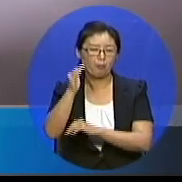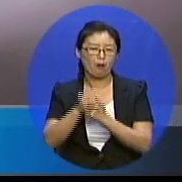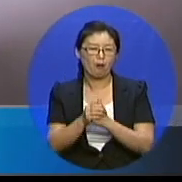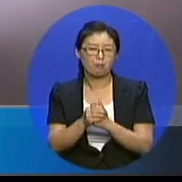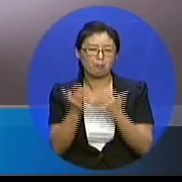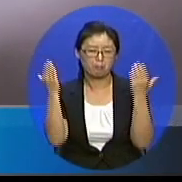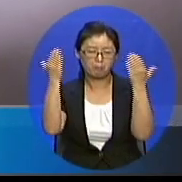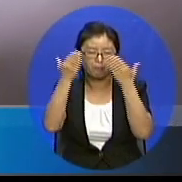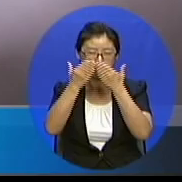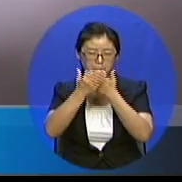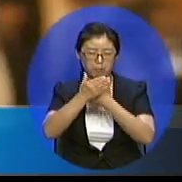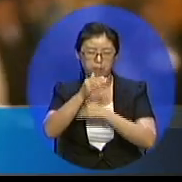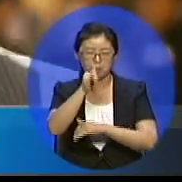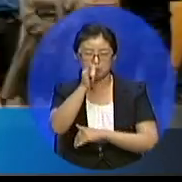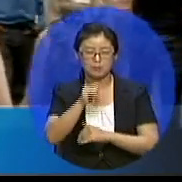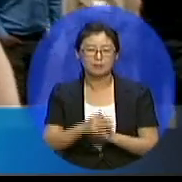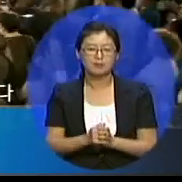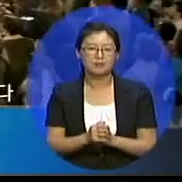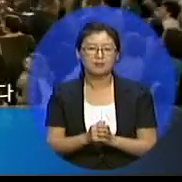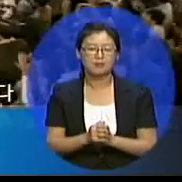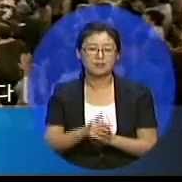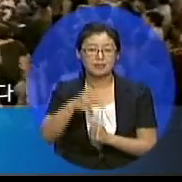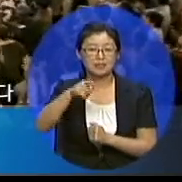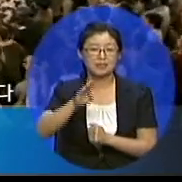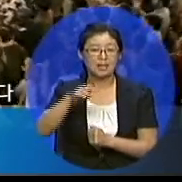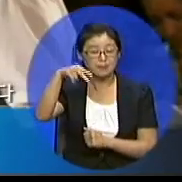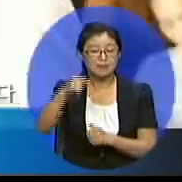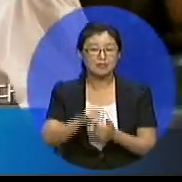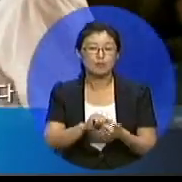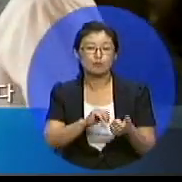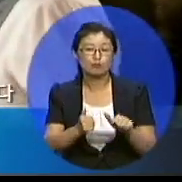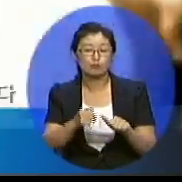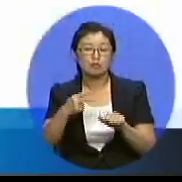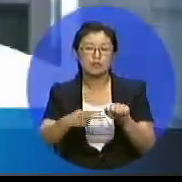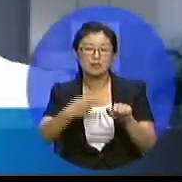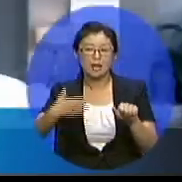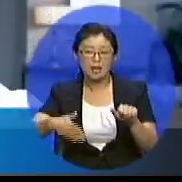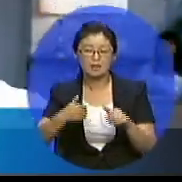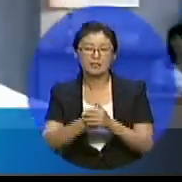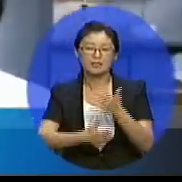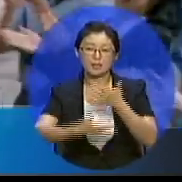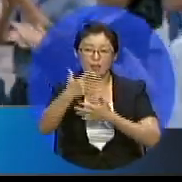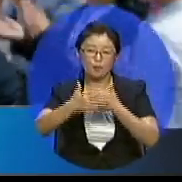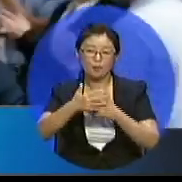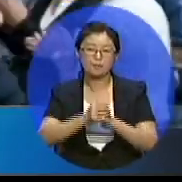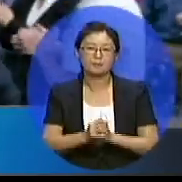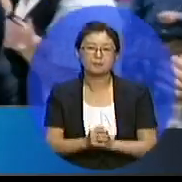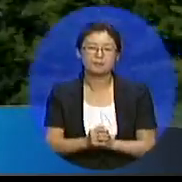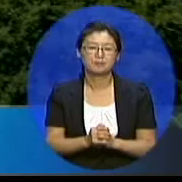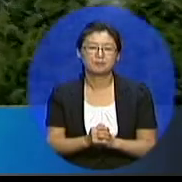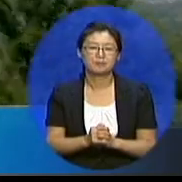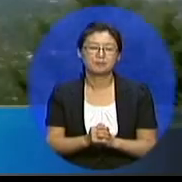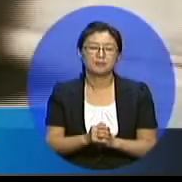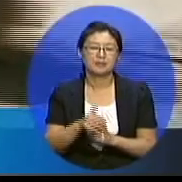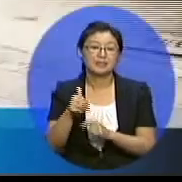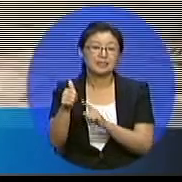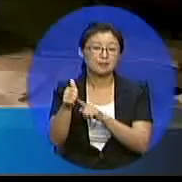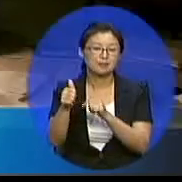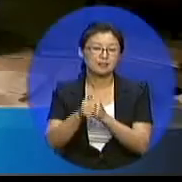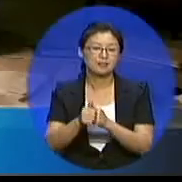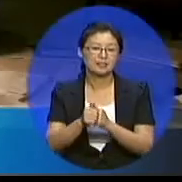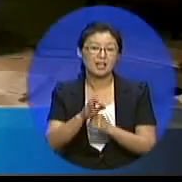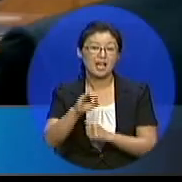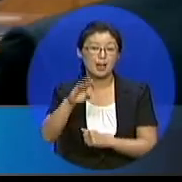그늘이 드리워지는데, 스티브 잡스의 사후 2년이 지나지 않은 시점에서 만나는 영화 잡스. 잡스가 애플을